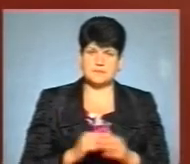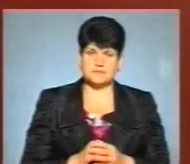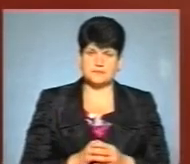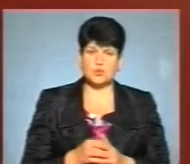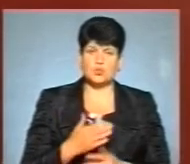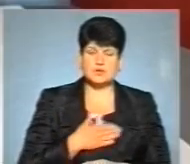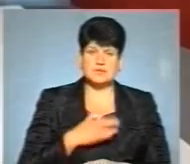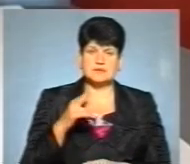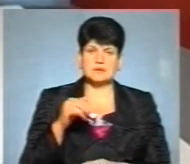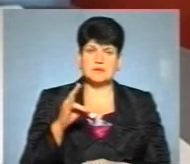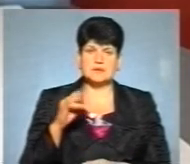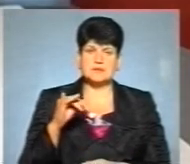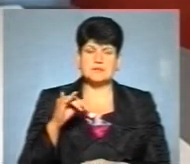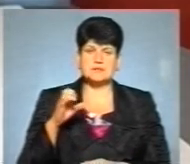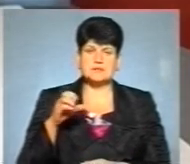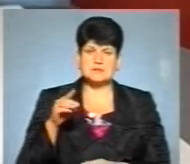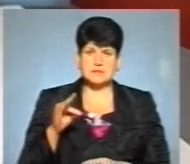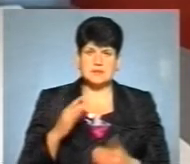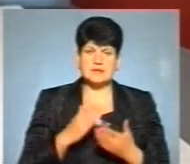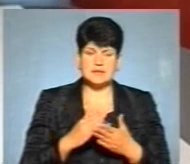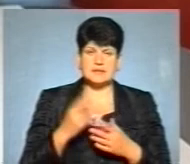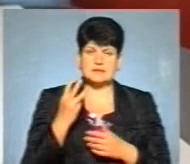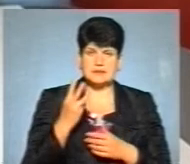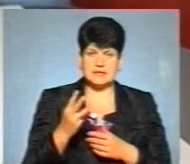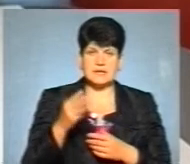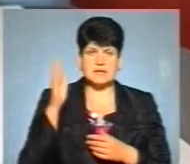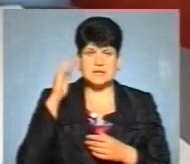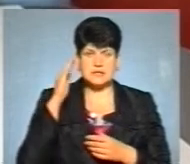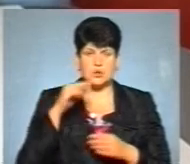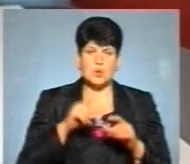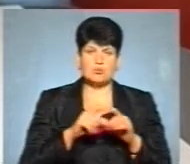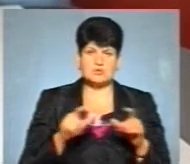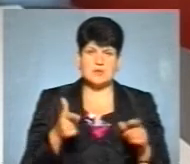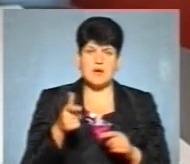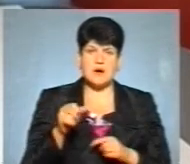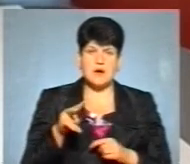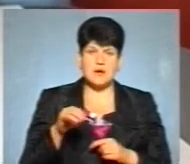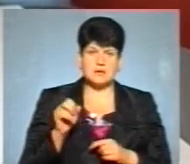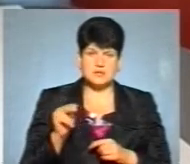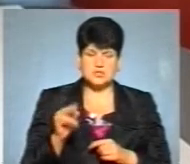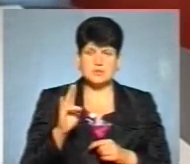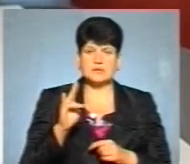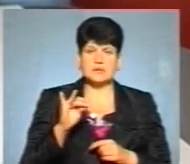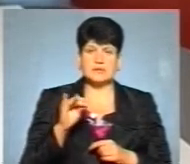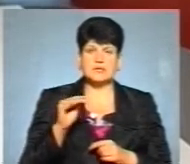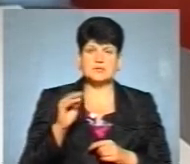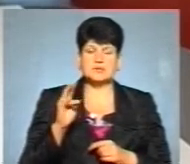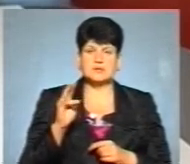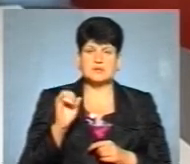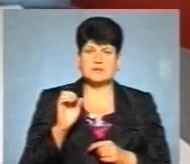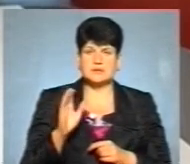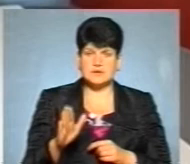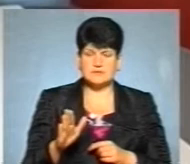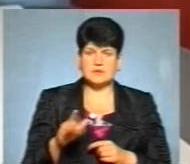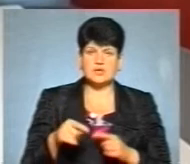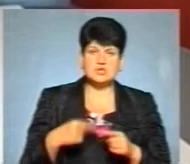Дністрі є 3 гідропости. Це Галич, Івано-Франківська область, Нижнів, це міст через річку Дністер, це